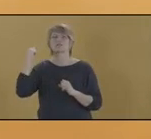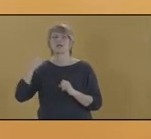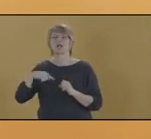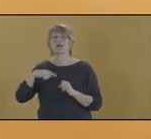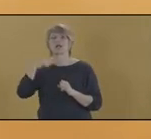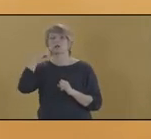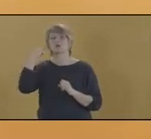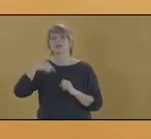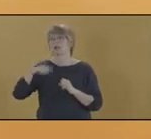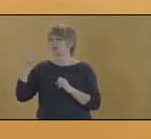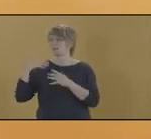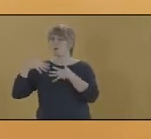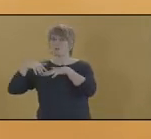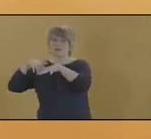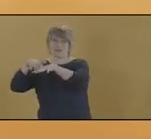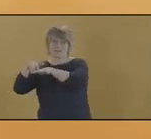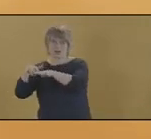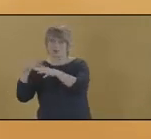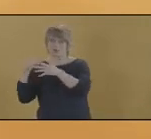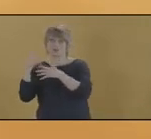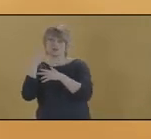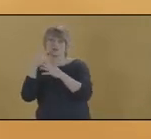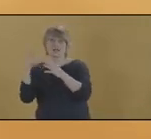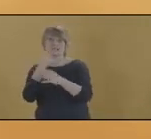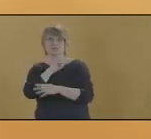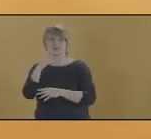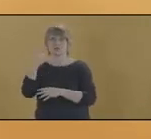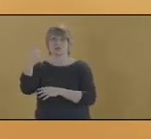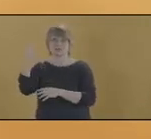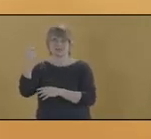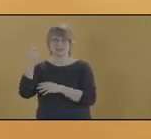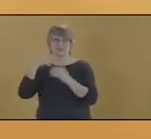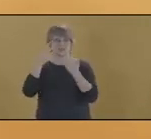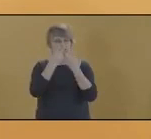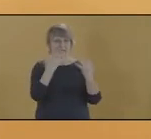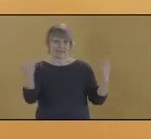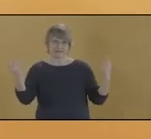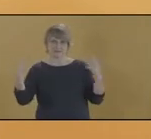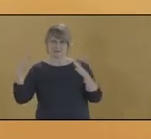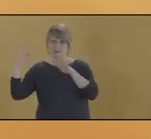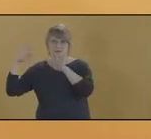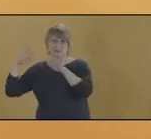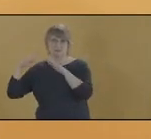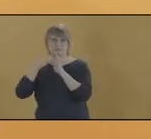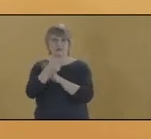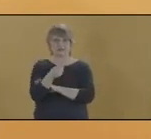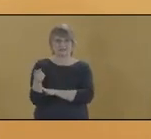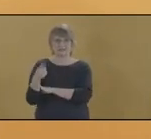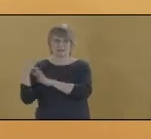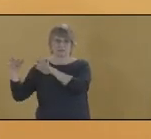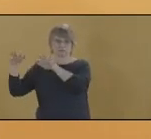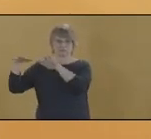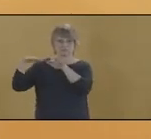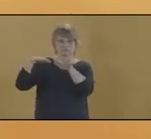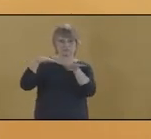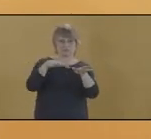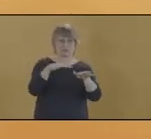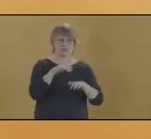klar zeigt. Es gab Videos, wie militärisches Gerät an die Grenze gebracht wurde und im Gegensatz dazu hat